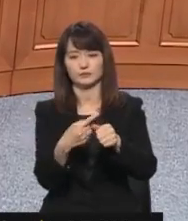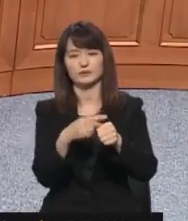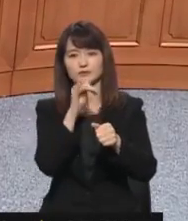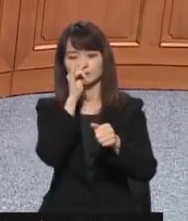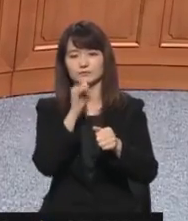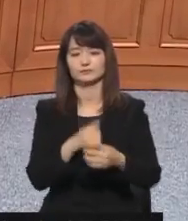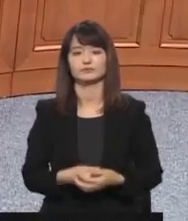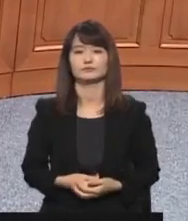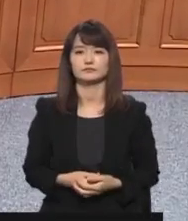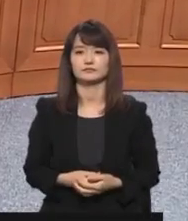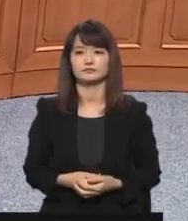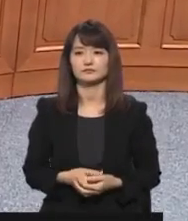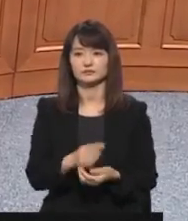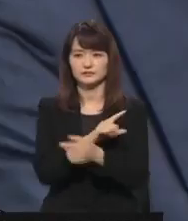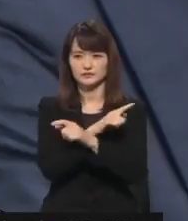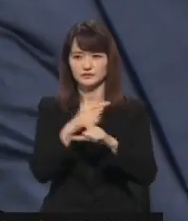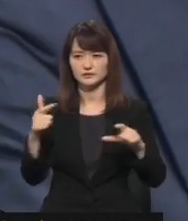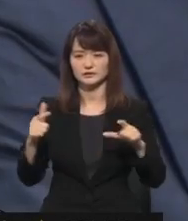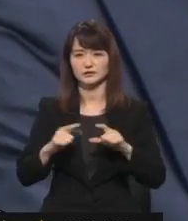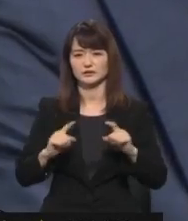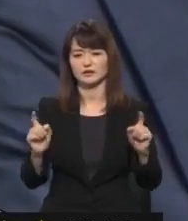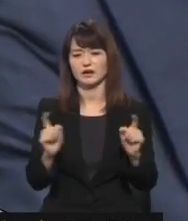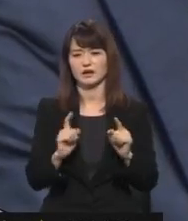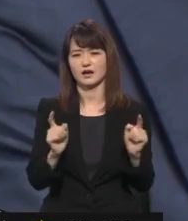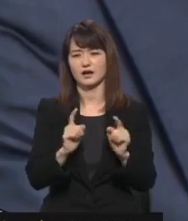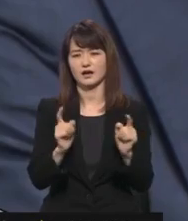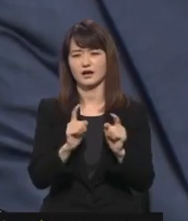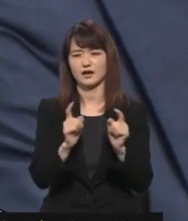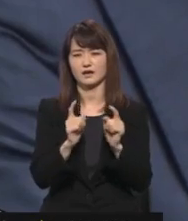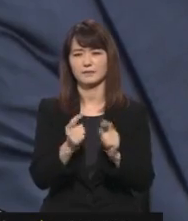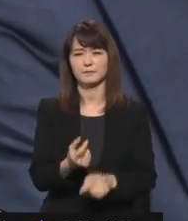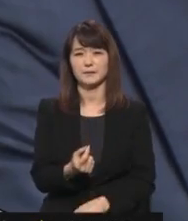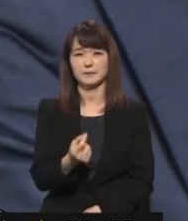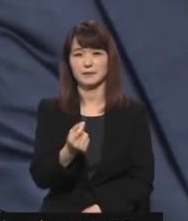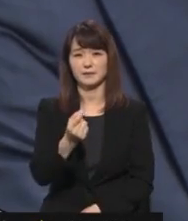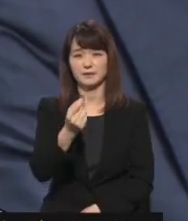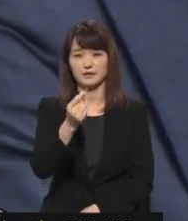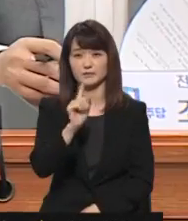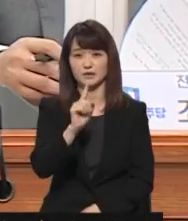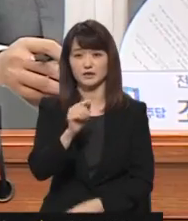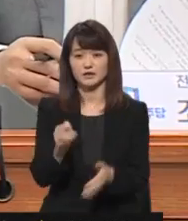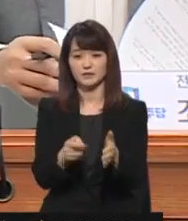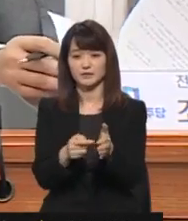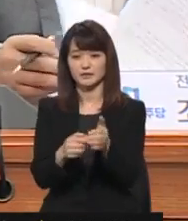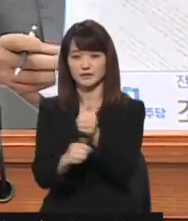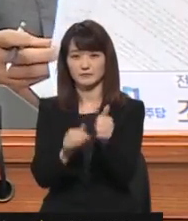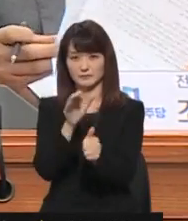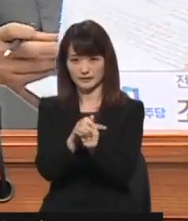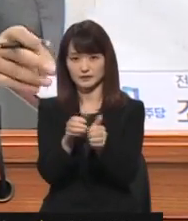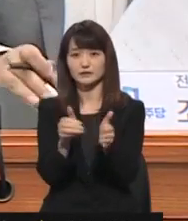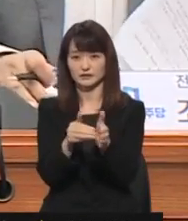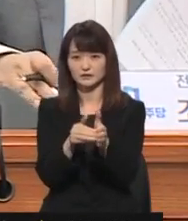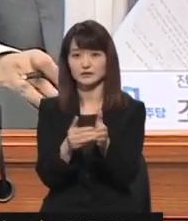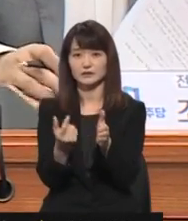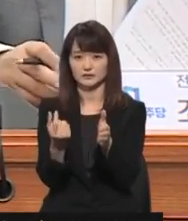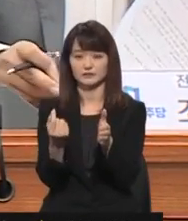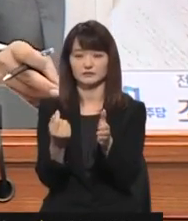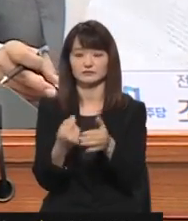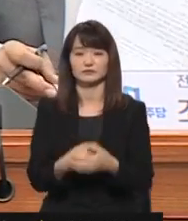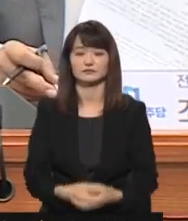저는 여러가지 논쟁 공을 빠르게 입이 데이에서 종식 하는게 맞다고 보고요 사심